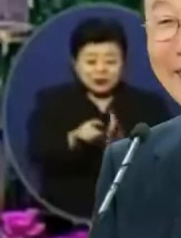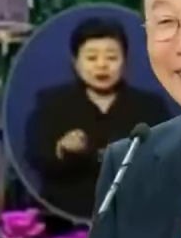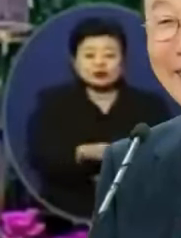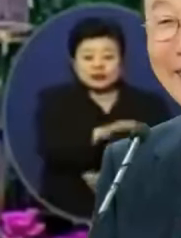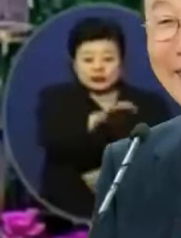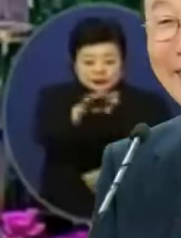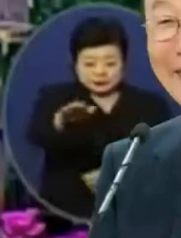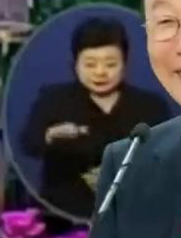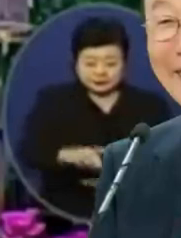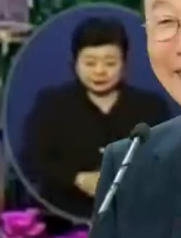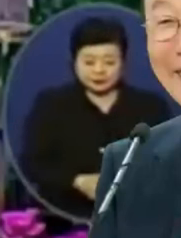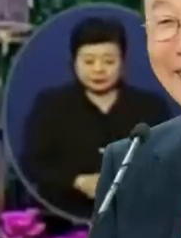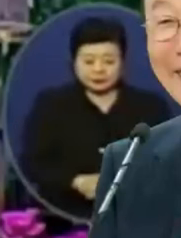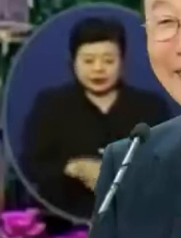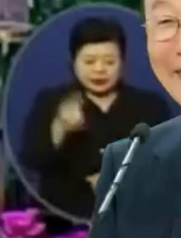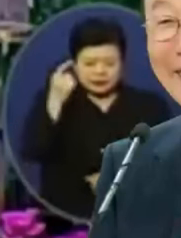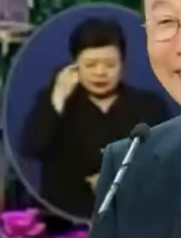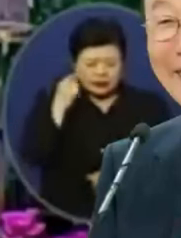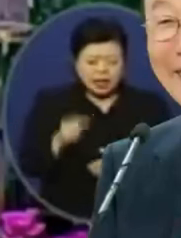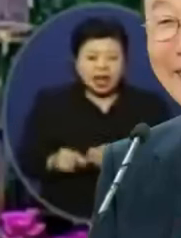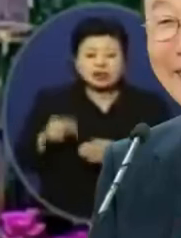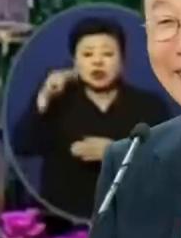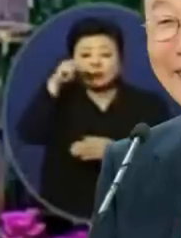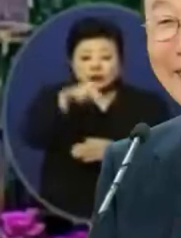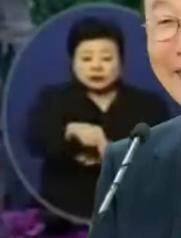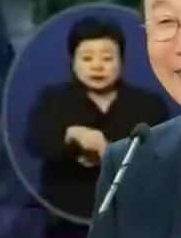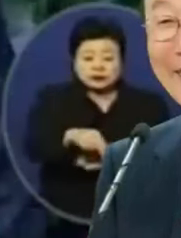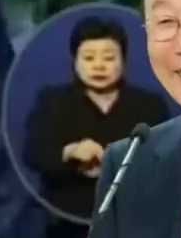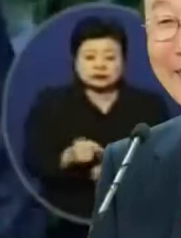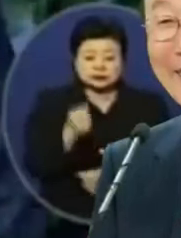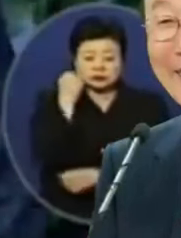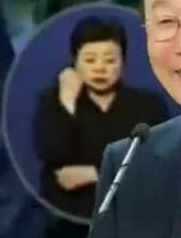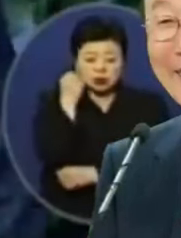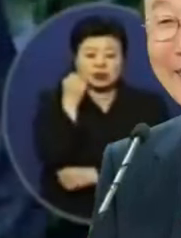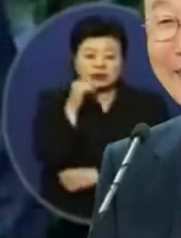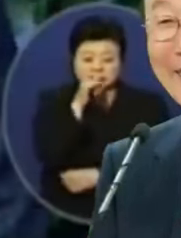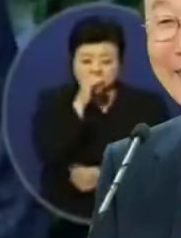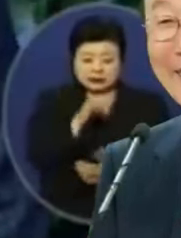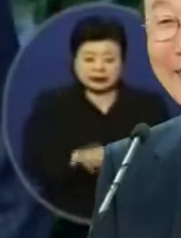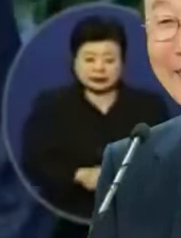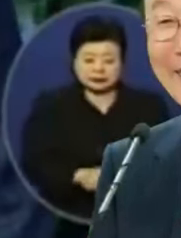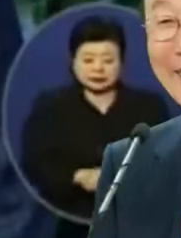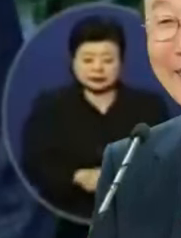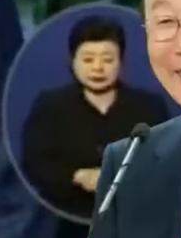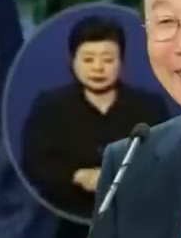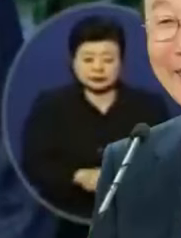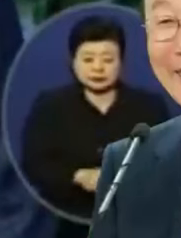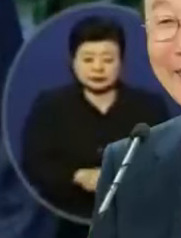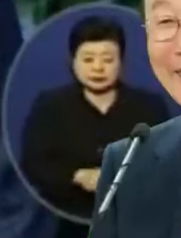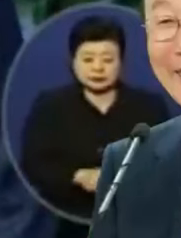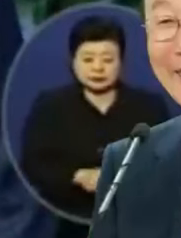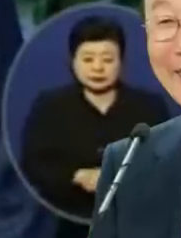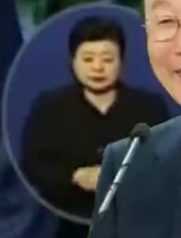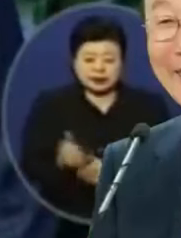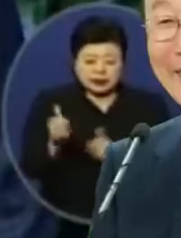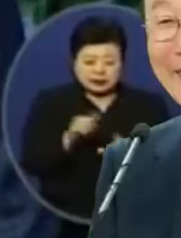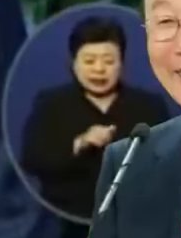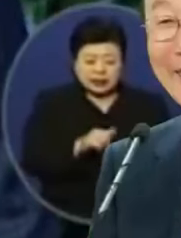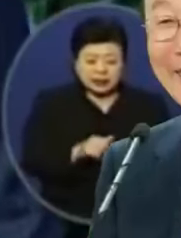우리들에게는 우리의 생각을 뛰어넘는 원리가 있습니다. 그것은 살려고만